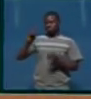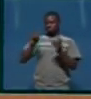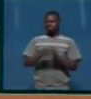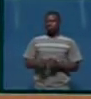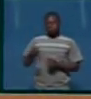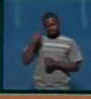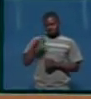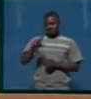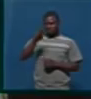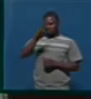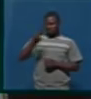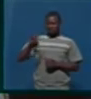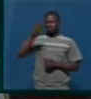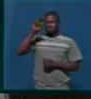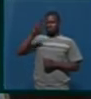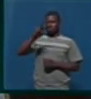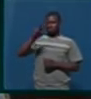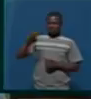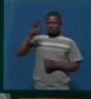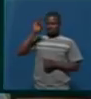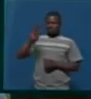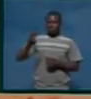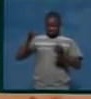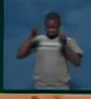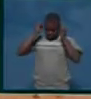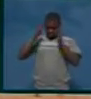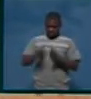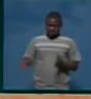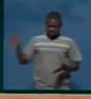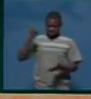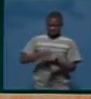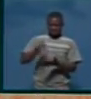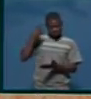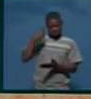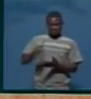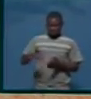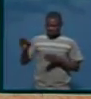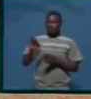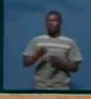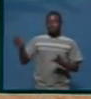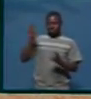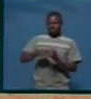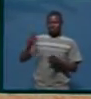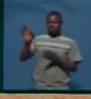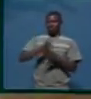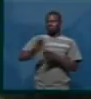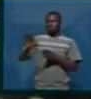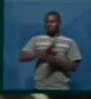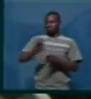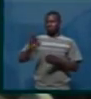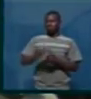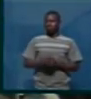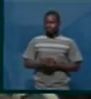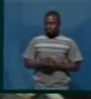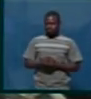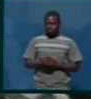enseignants permanents sont inscrits pour prendre part à la formation de master en sciences infirmières et obstétricales.